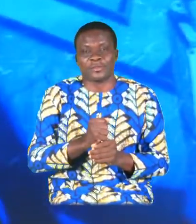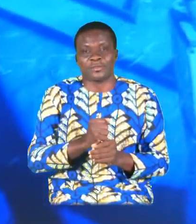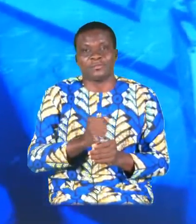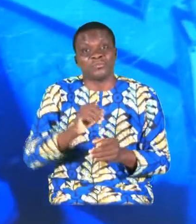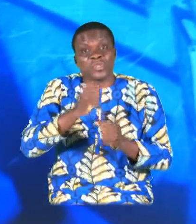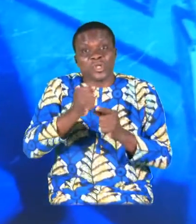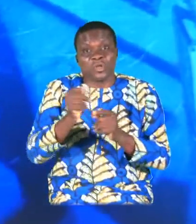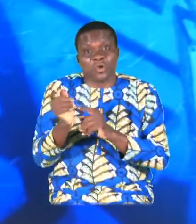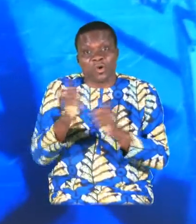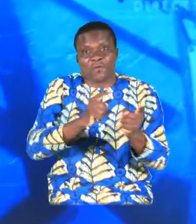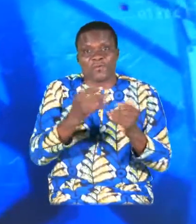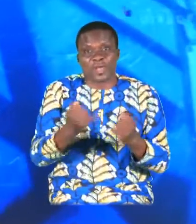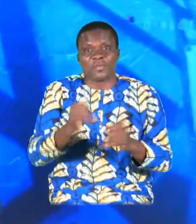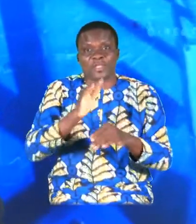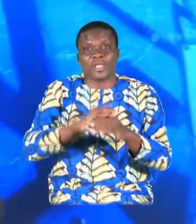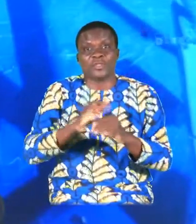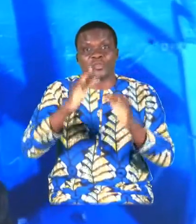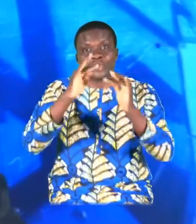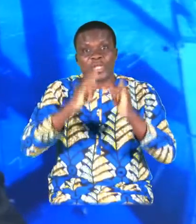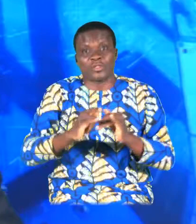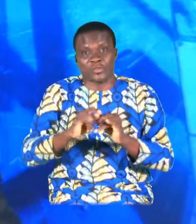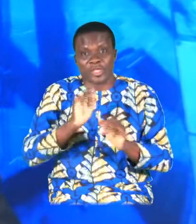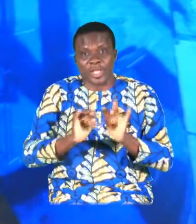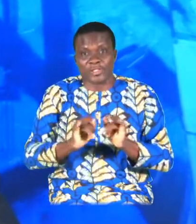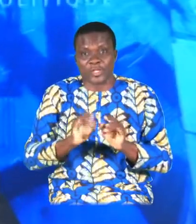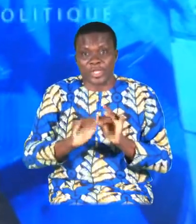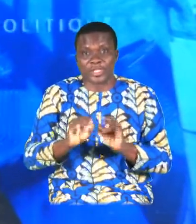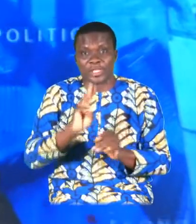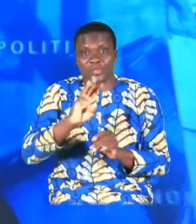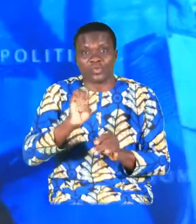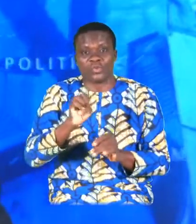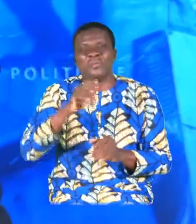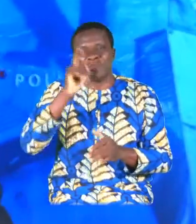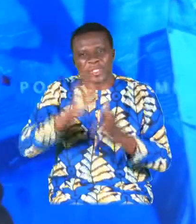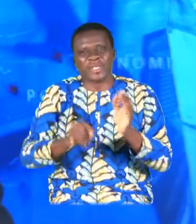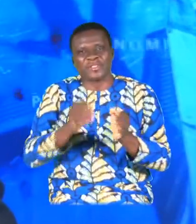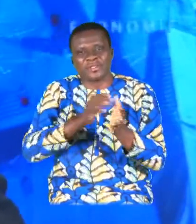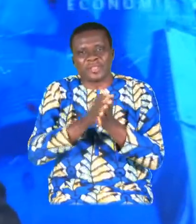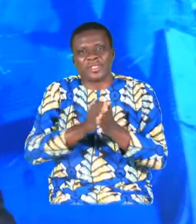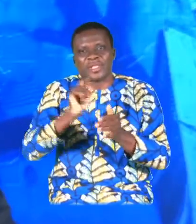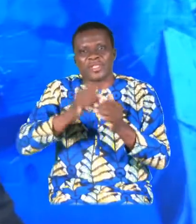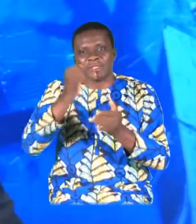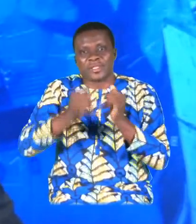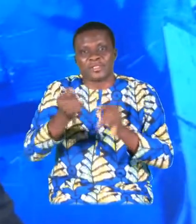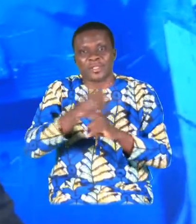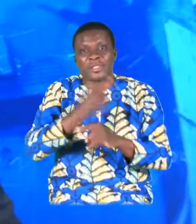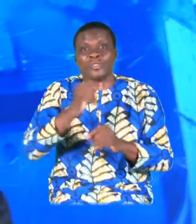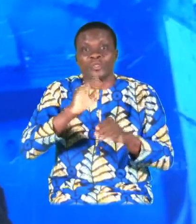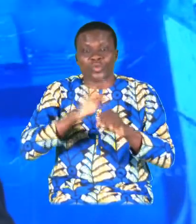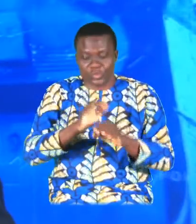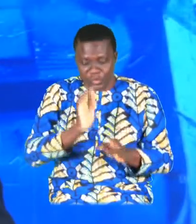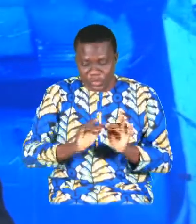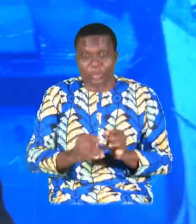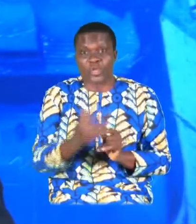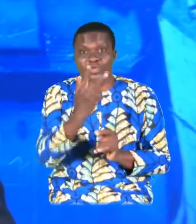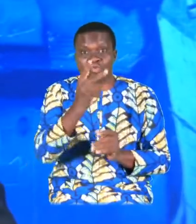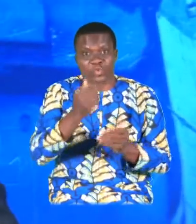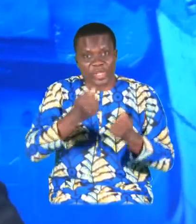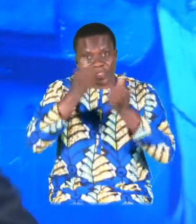Alors maintenant, sur la toile, actualité du web, qu'est-ce qui a fait le buzz ces derniers jours sur la toile? Trois